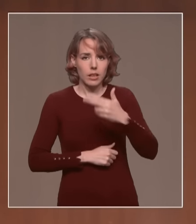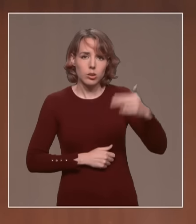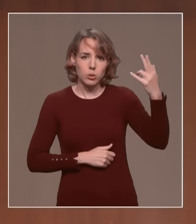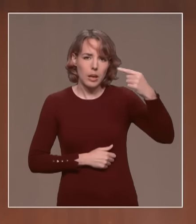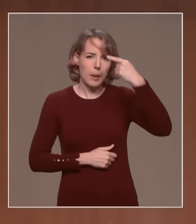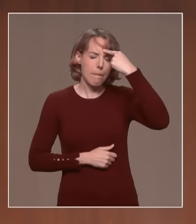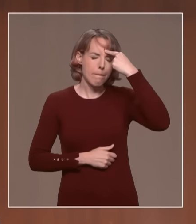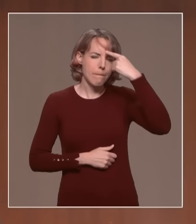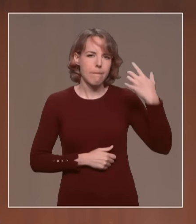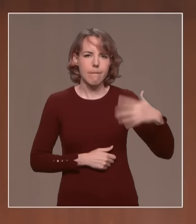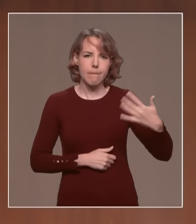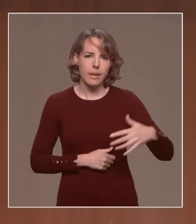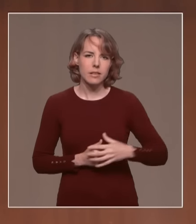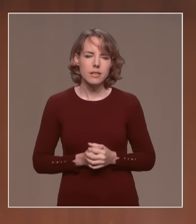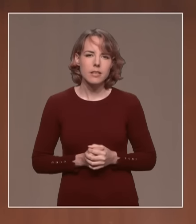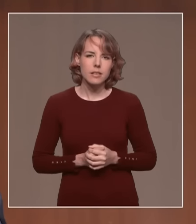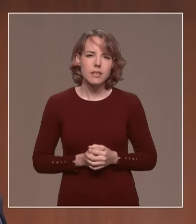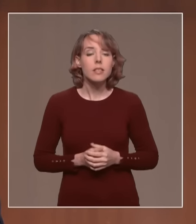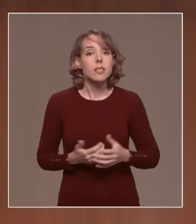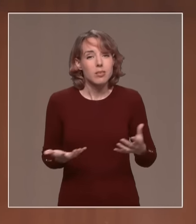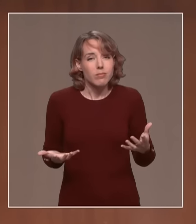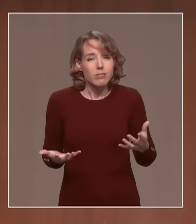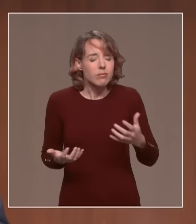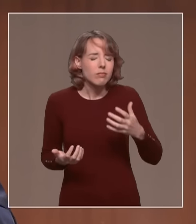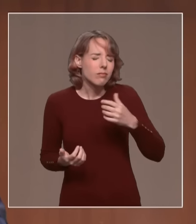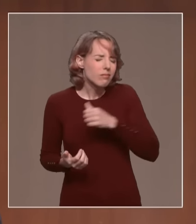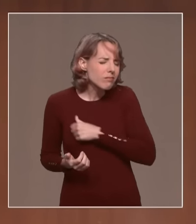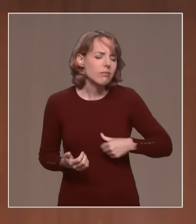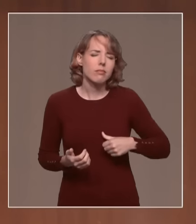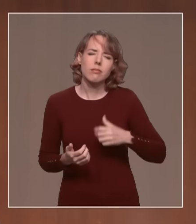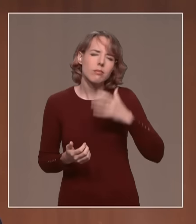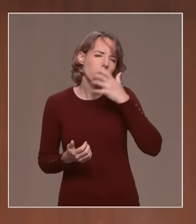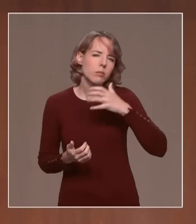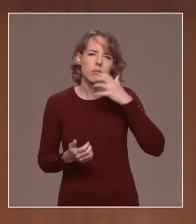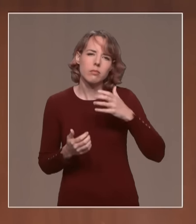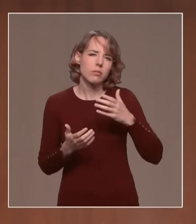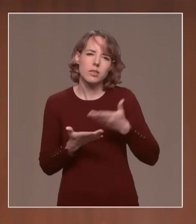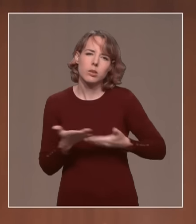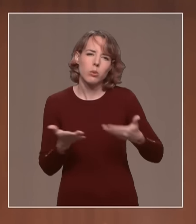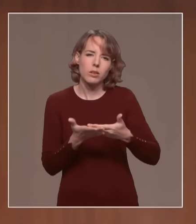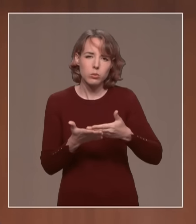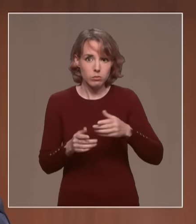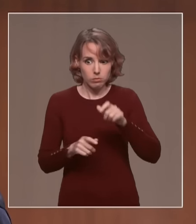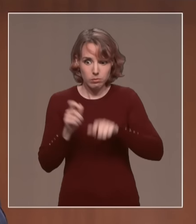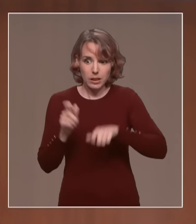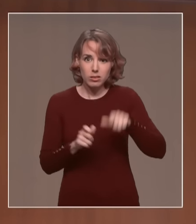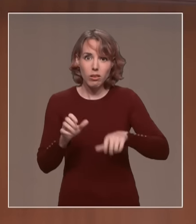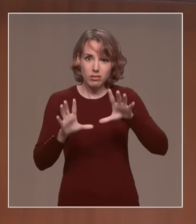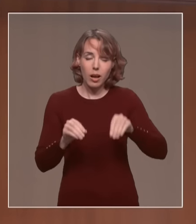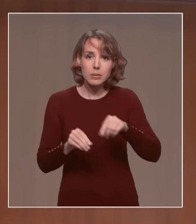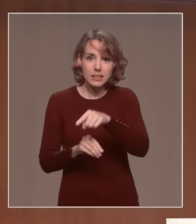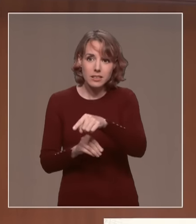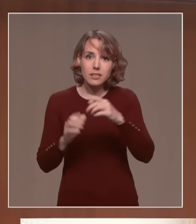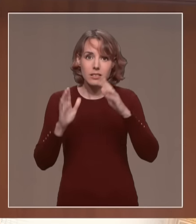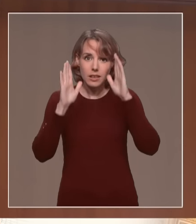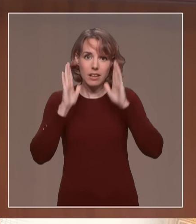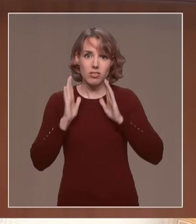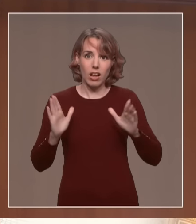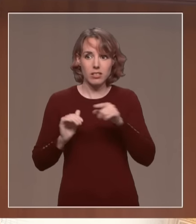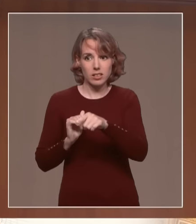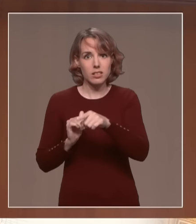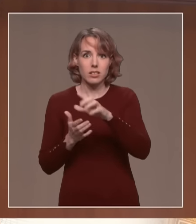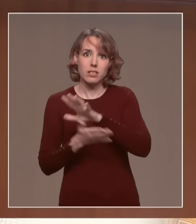ce fut un enfer pour les Alsaciens et les Mosellans incorporés de force dans la Wehrmacht d'avoir